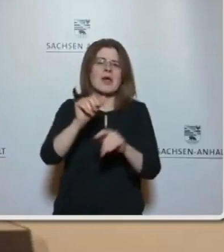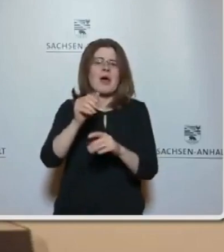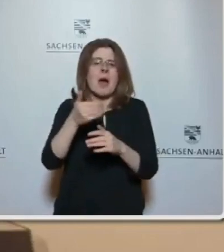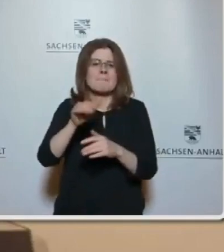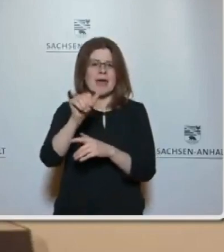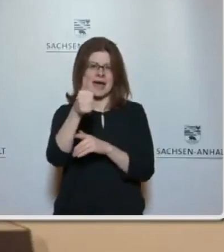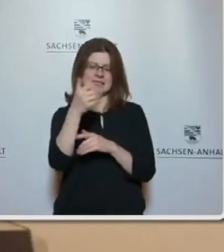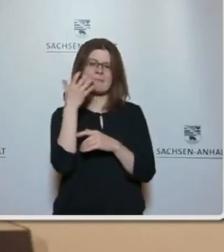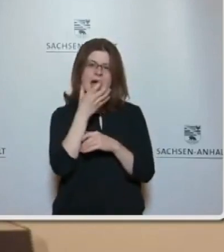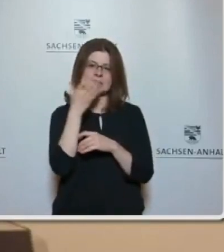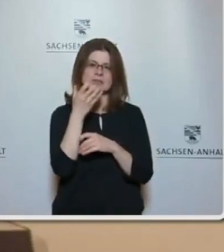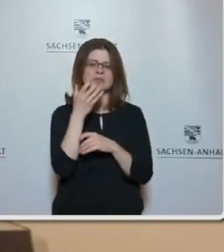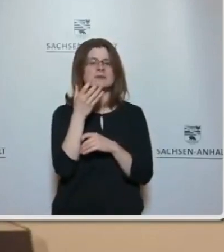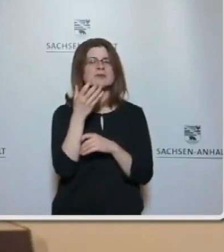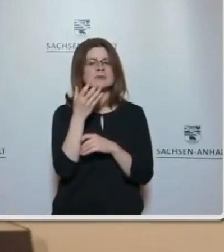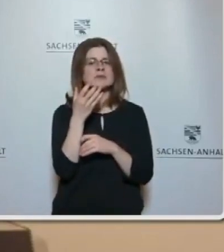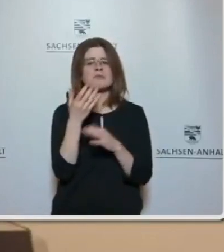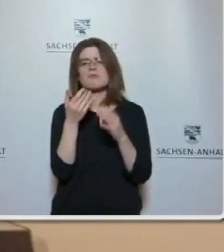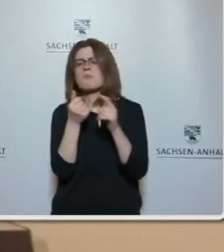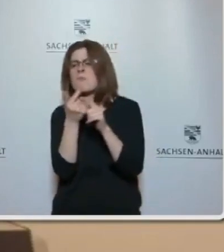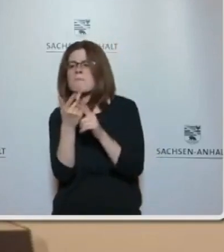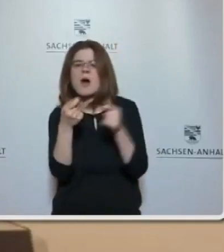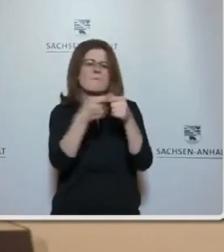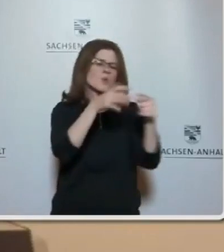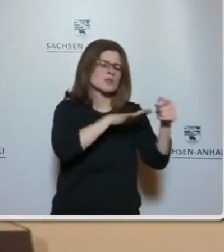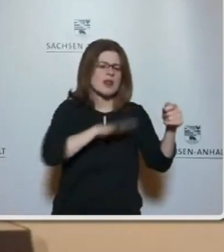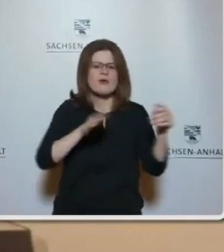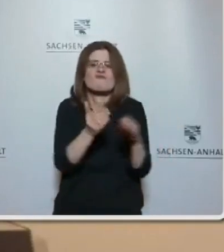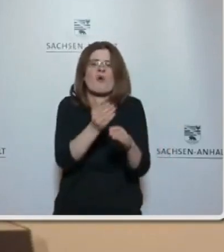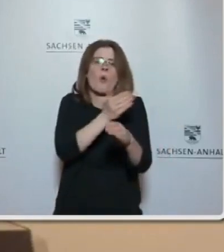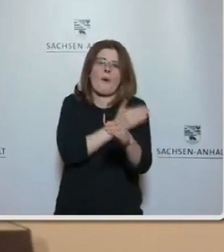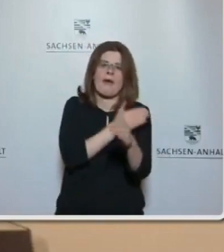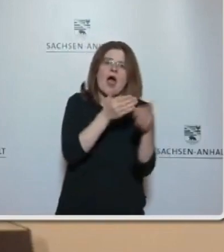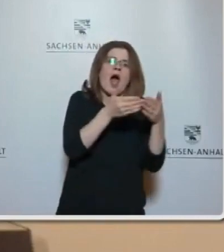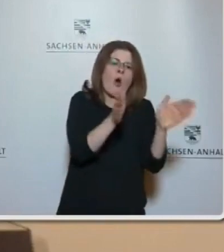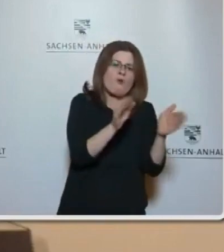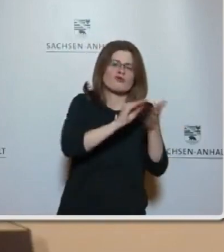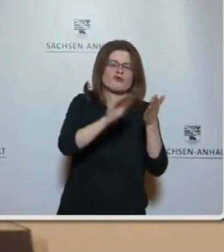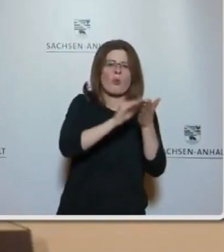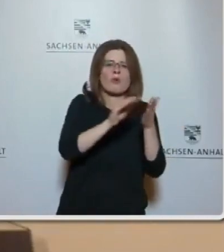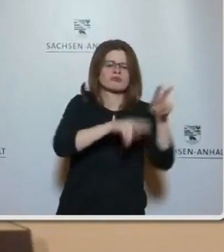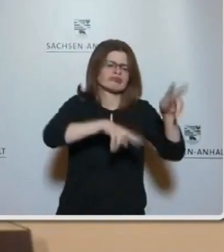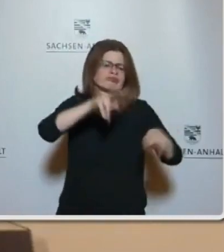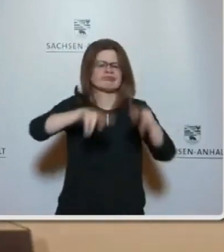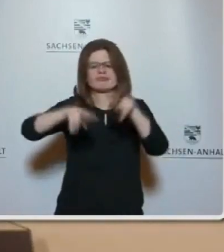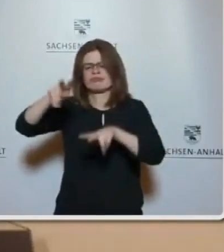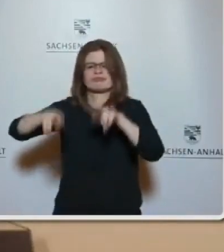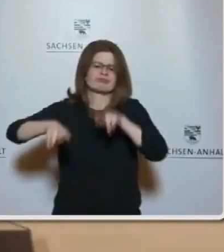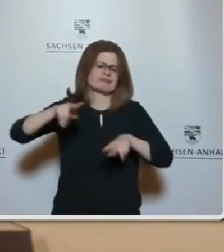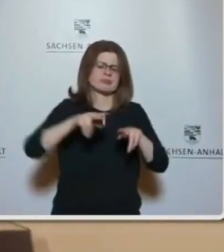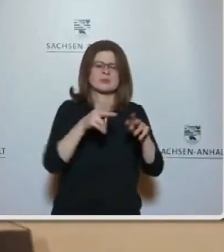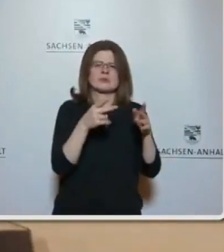1.3. In einigen Ländern fängt man ein paar Tage früher an. Das ist sehr, sehr unterschiedlich, je nachdem, welche Strukturen